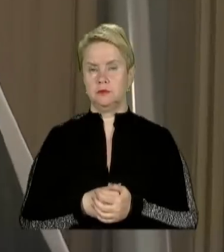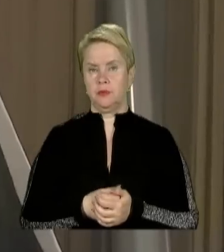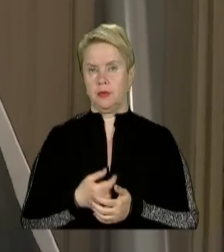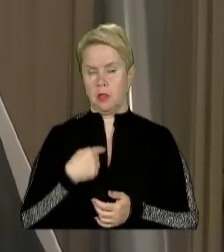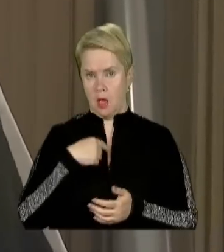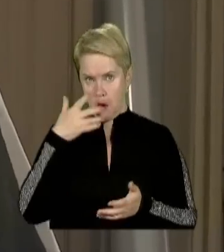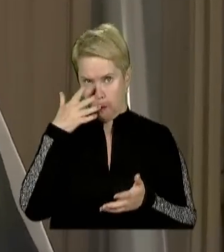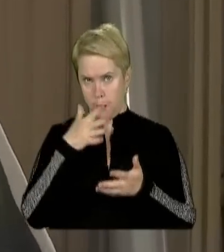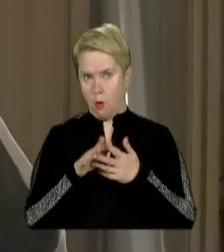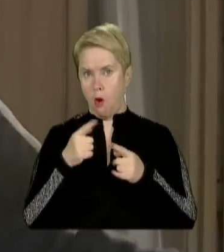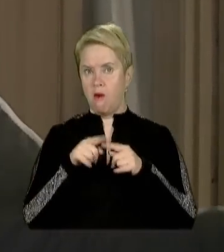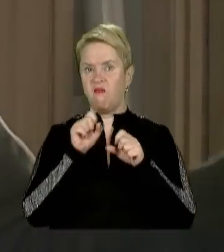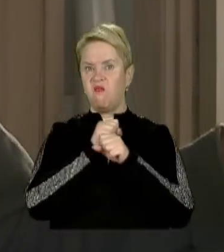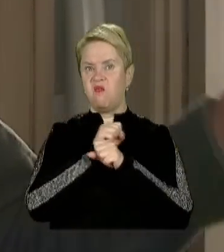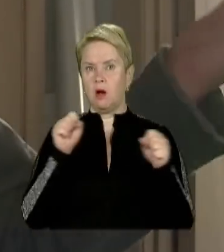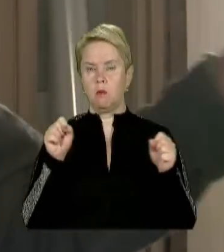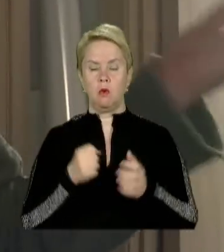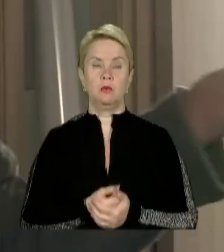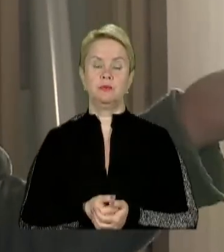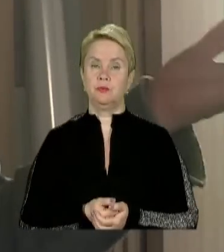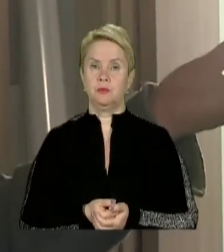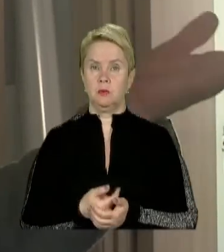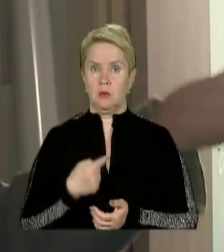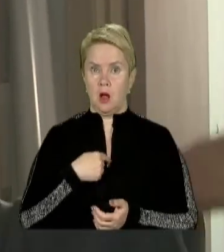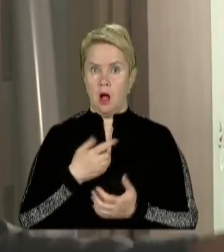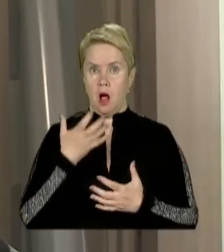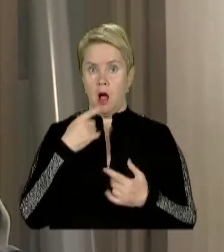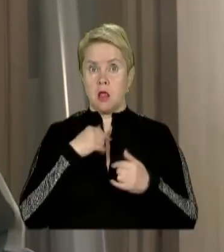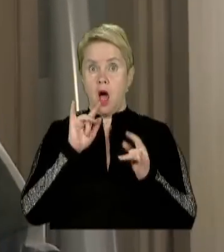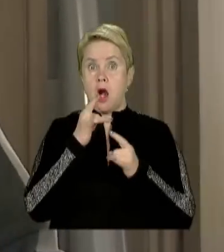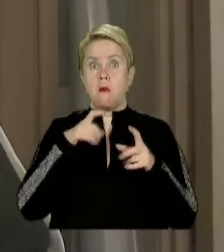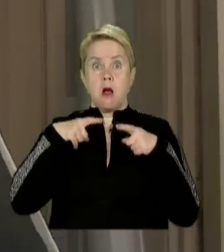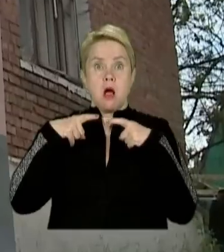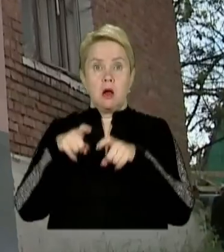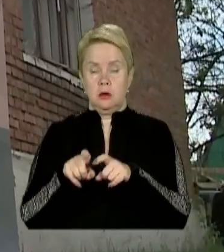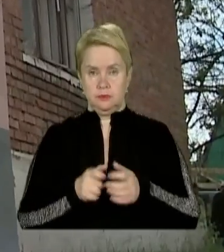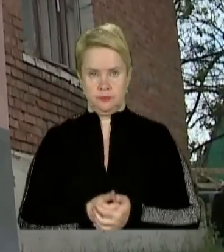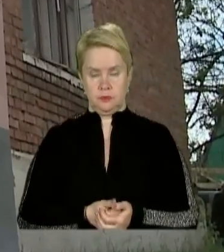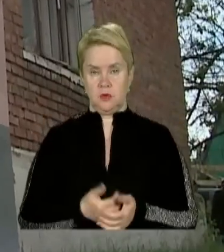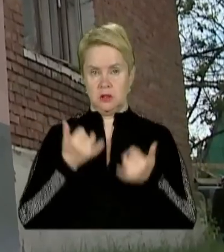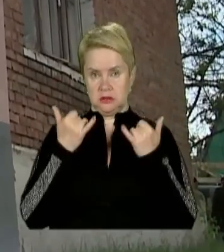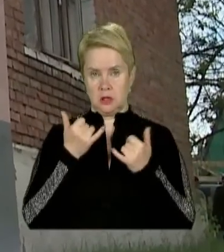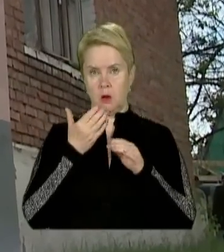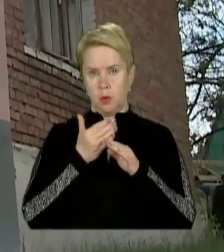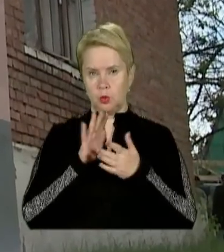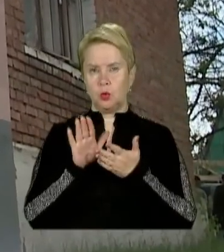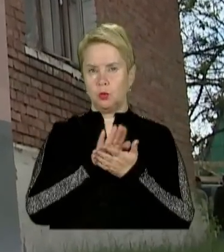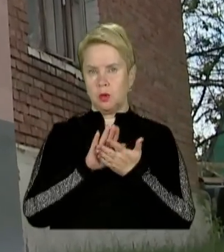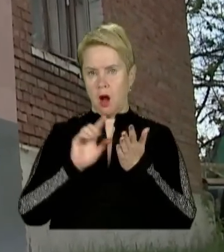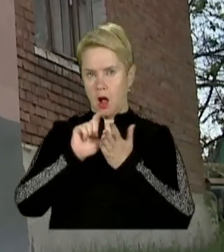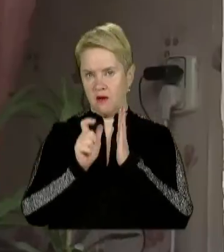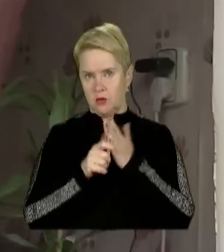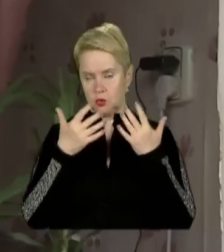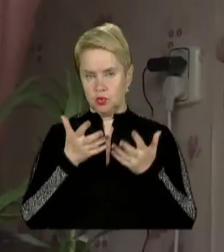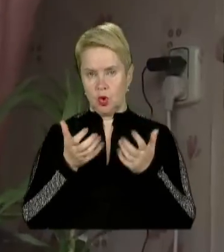Я поняла, що це вибух. Я емоції до дитини і все. Зараз потроху прибирає квартиру,